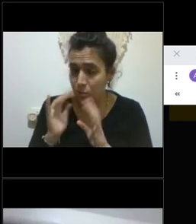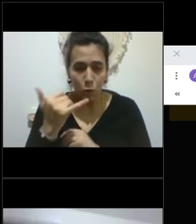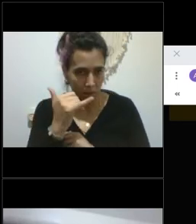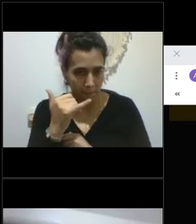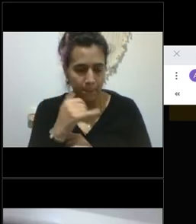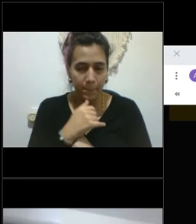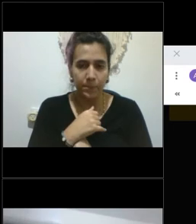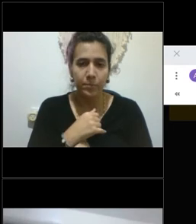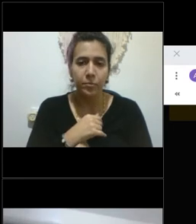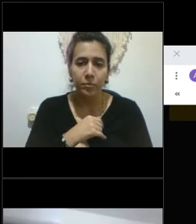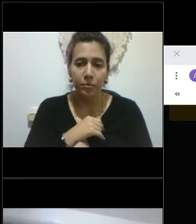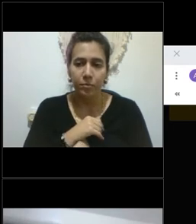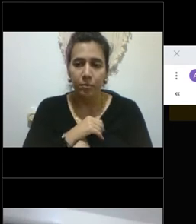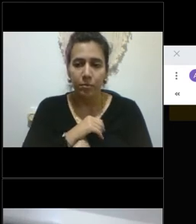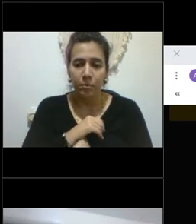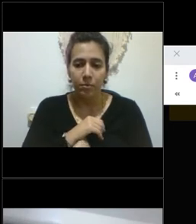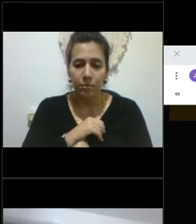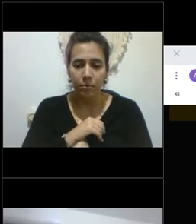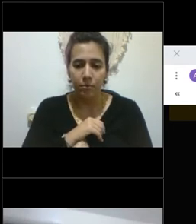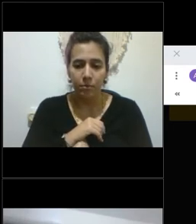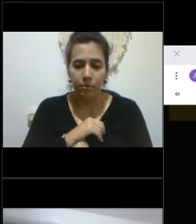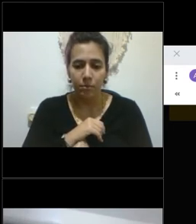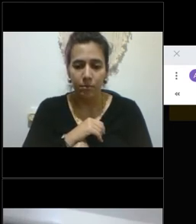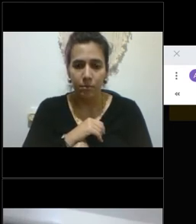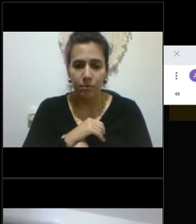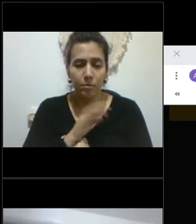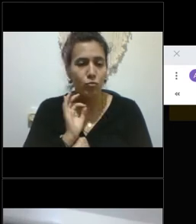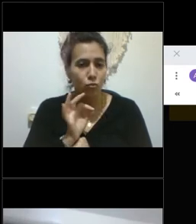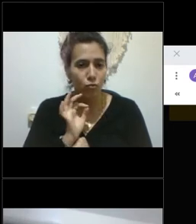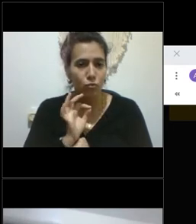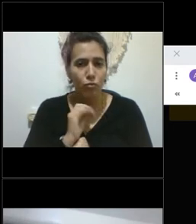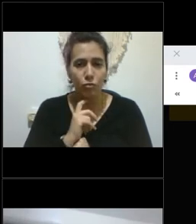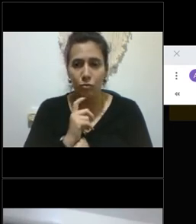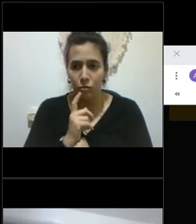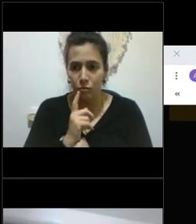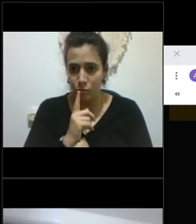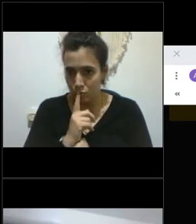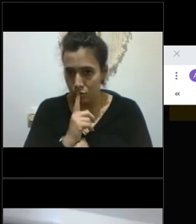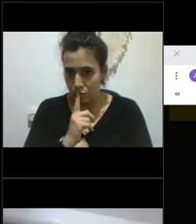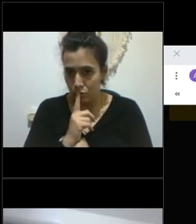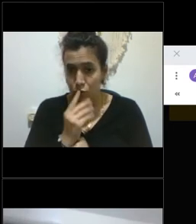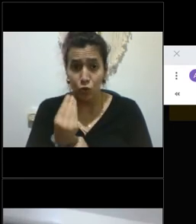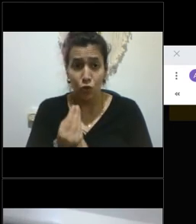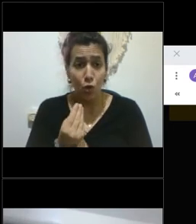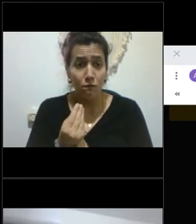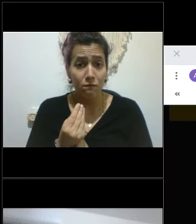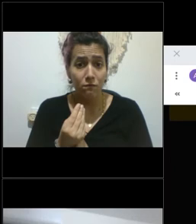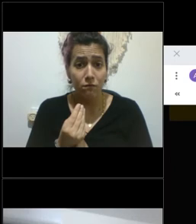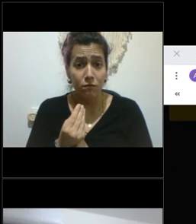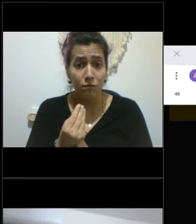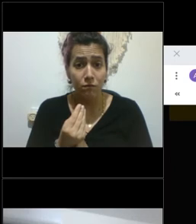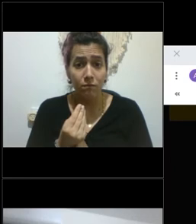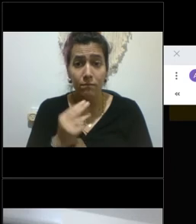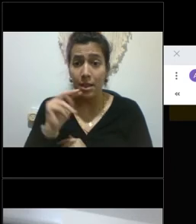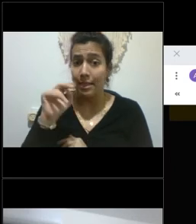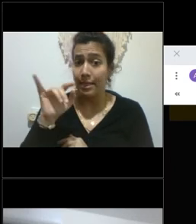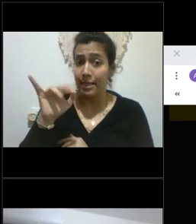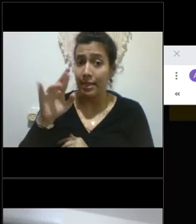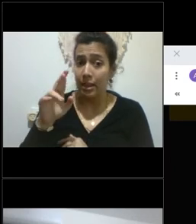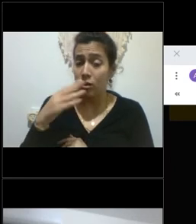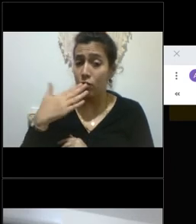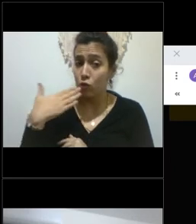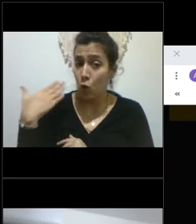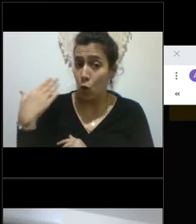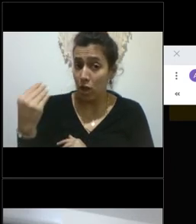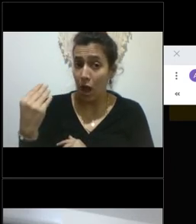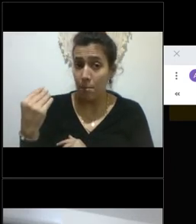כן. אתה מדבר. בסדר גמור. טוב חבר'ה, ניר, תודה רבה. תודה